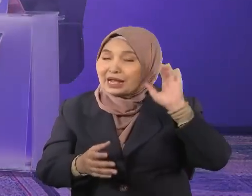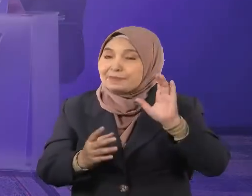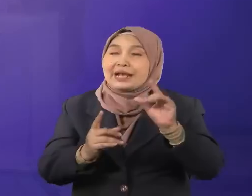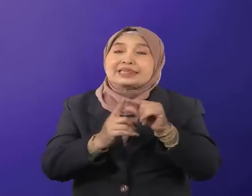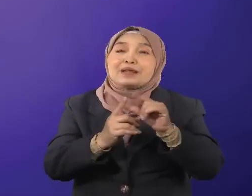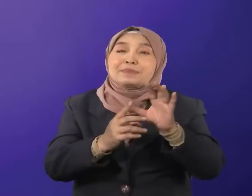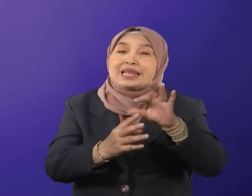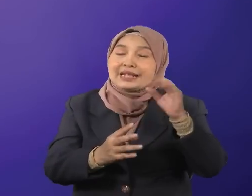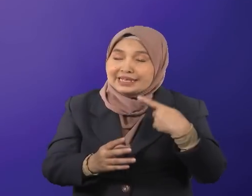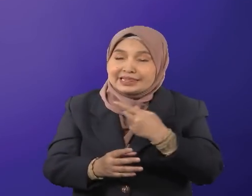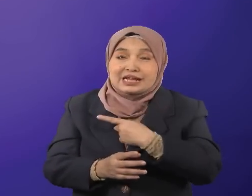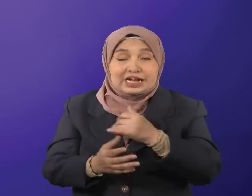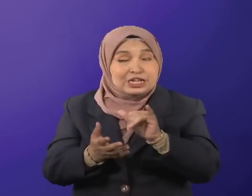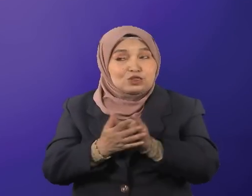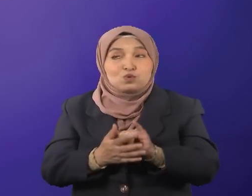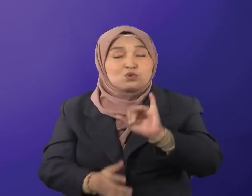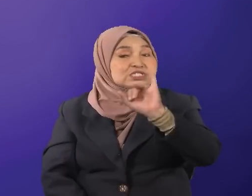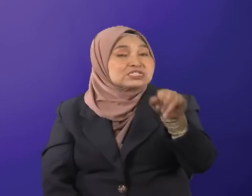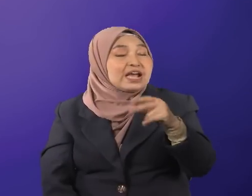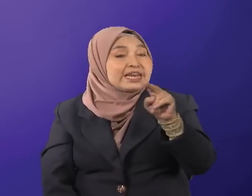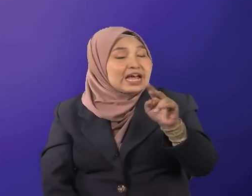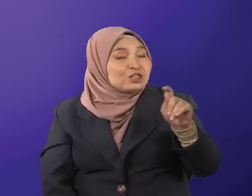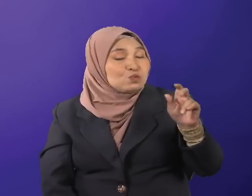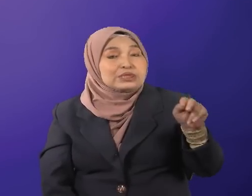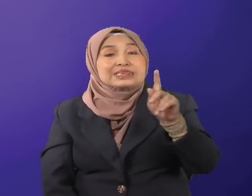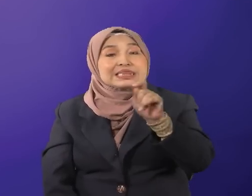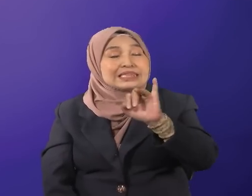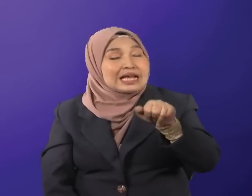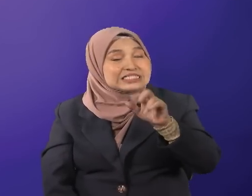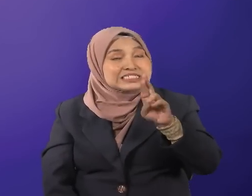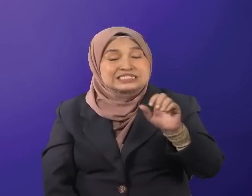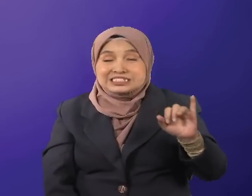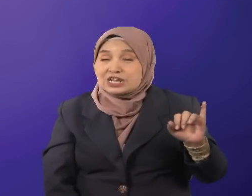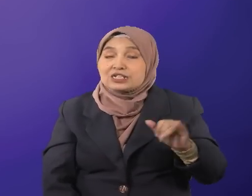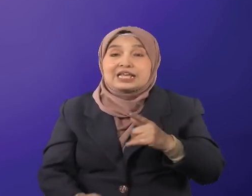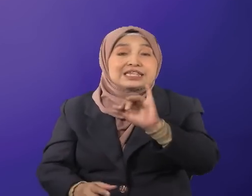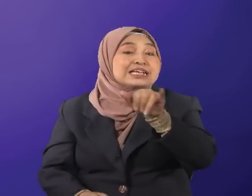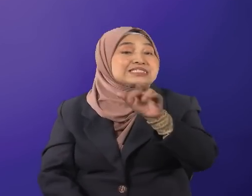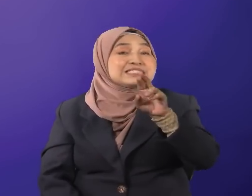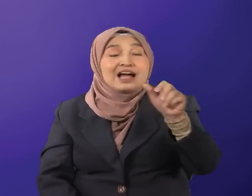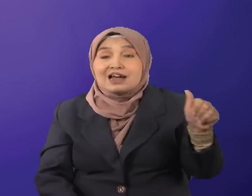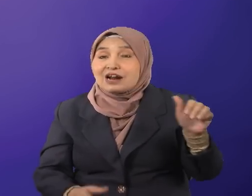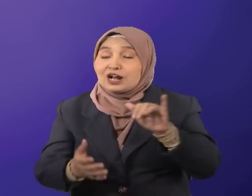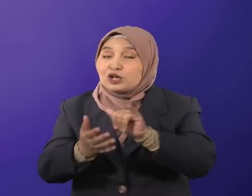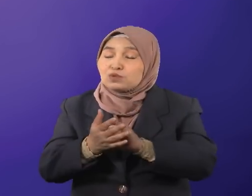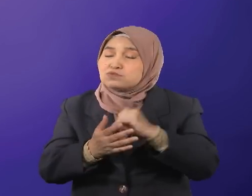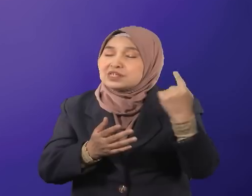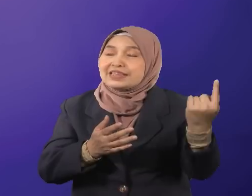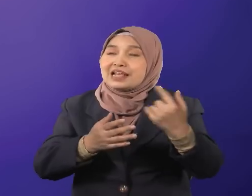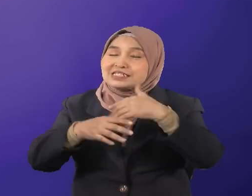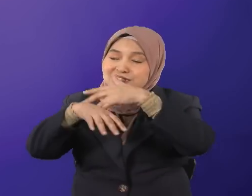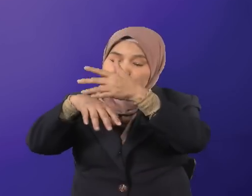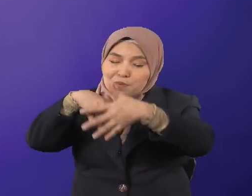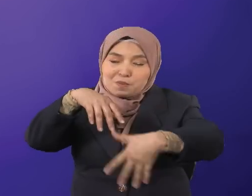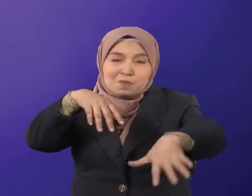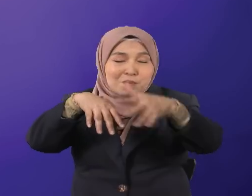saksikan, iaitu jannat tun tajri, ya, daripada perkataan jara. Jara itu maksudnya sentiasa mengalir, ataupun